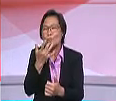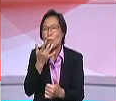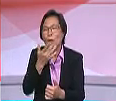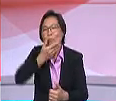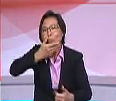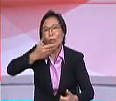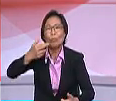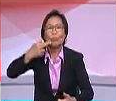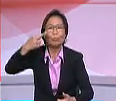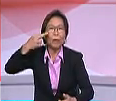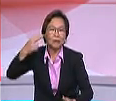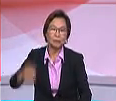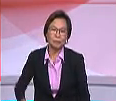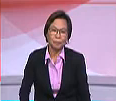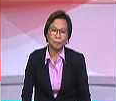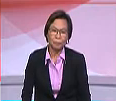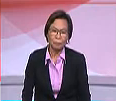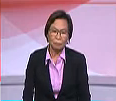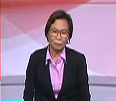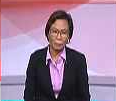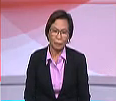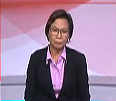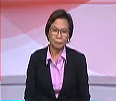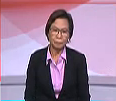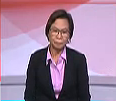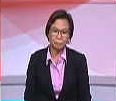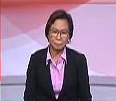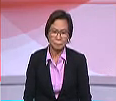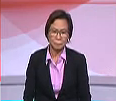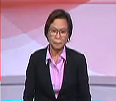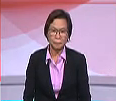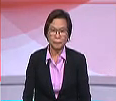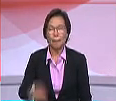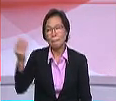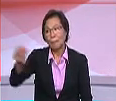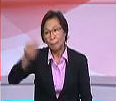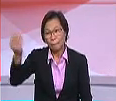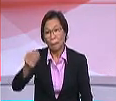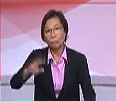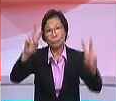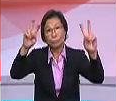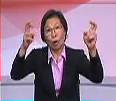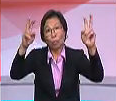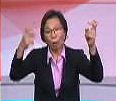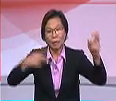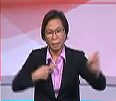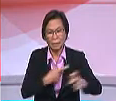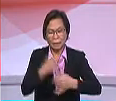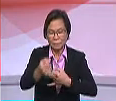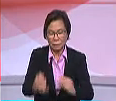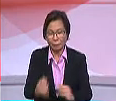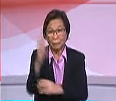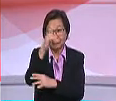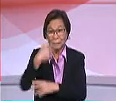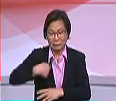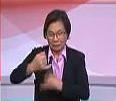citarasa golongan remaja. Walau bagaimanapun, biasanya dalam konteks kita jabatan